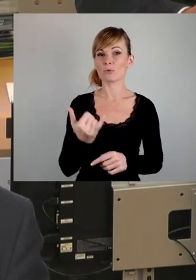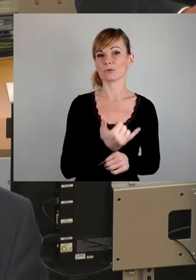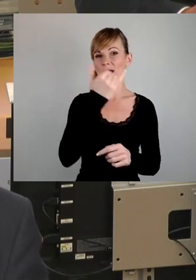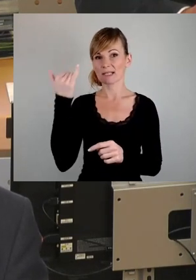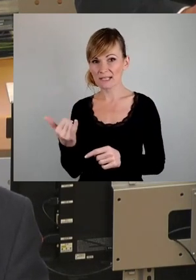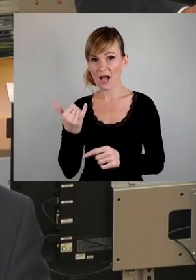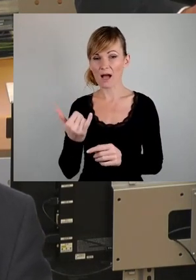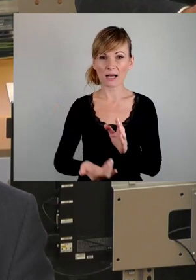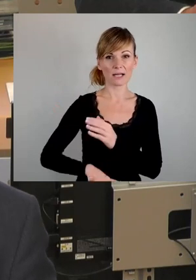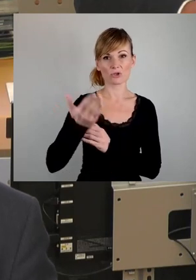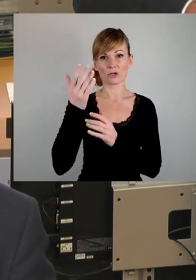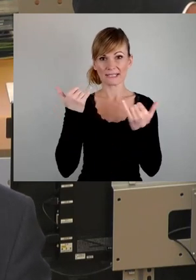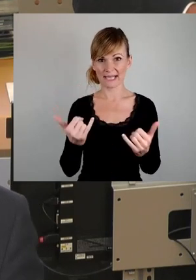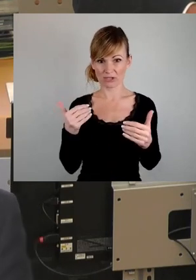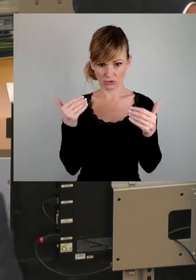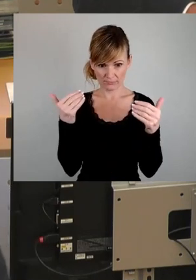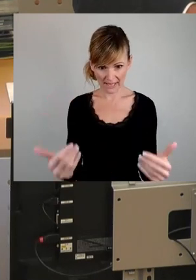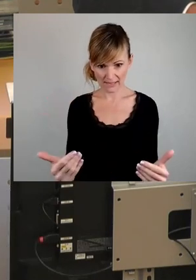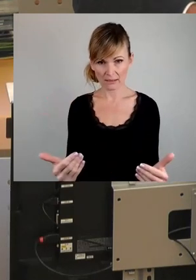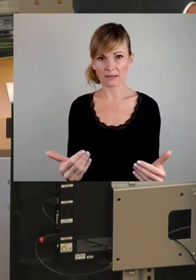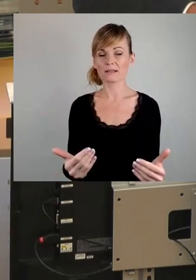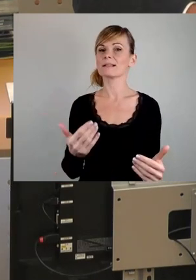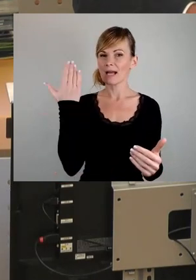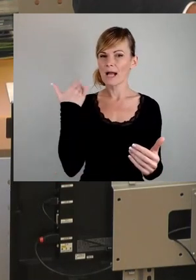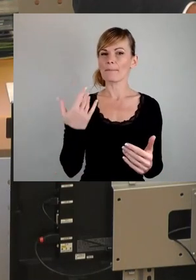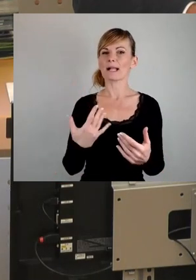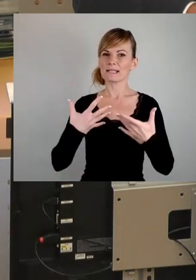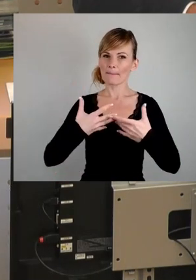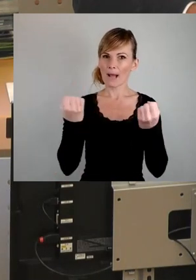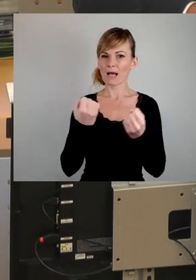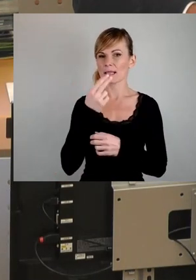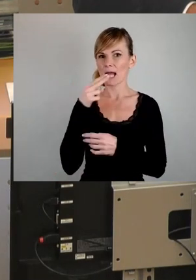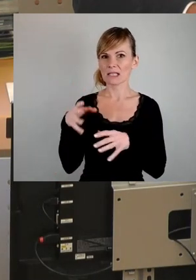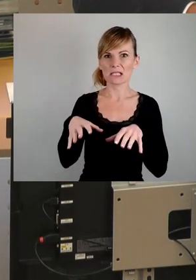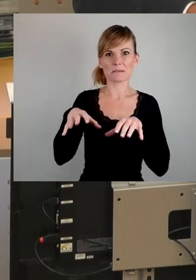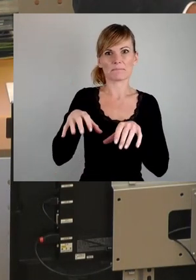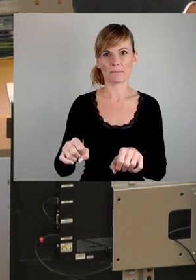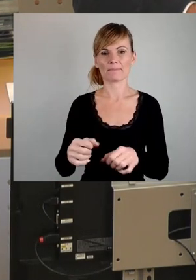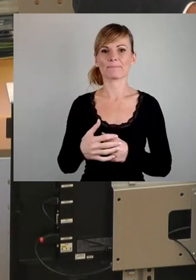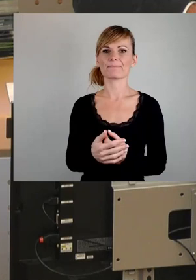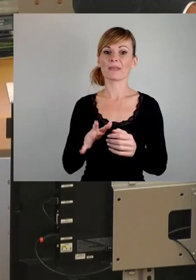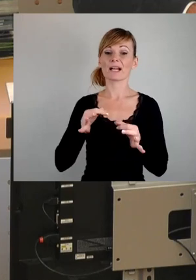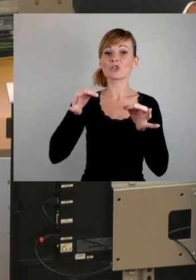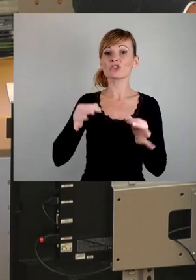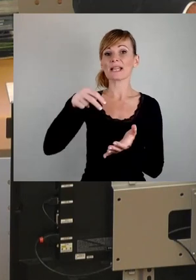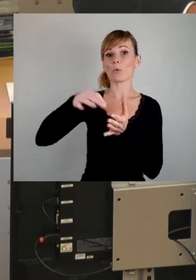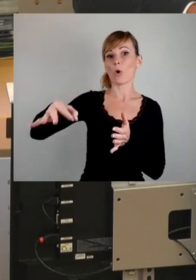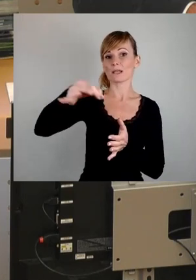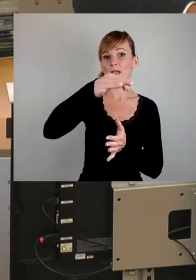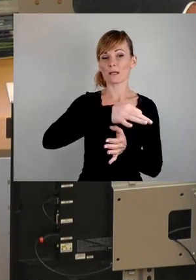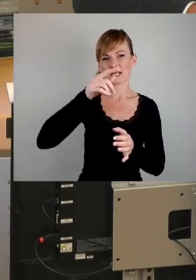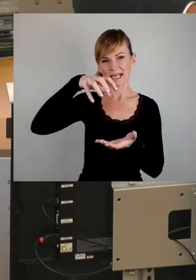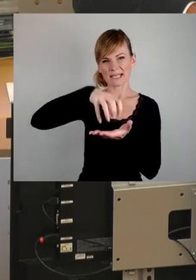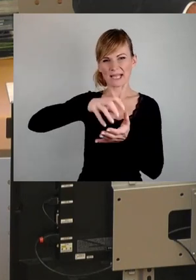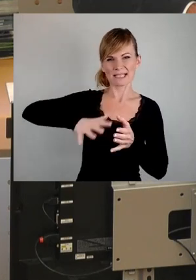Nazis. Die Standorte sind auf das gesamte Stadtgebiet verteilt und sollen durch übergreifende